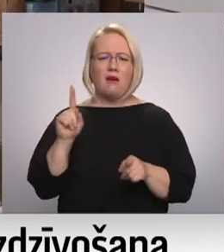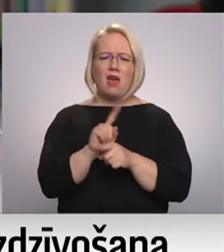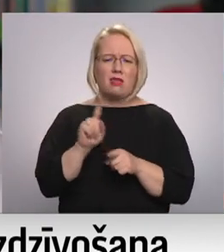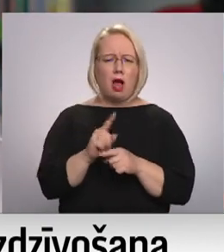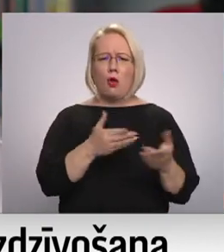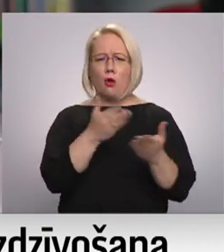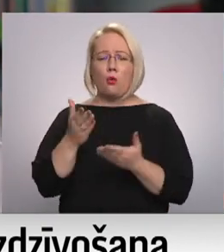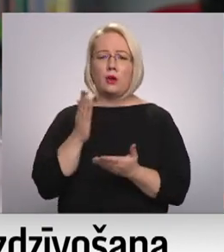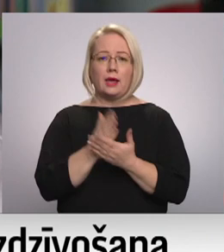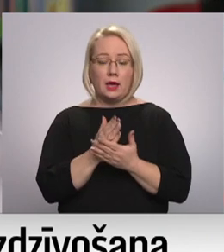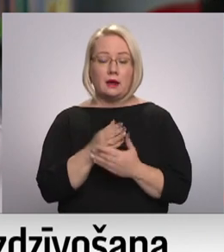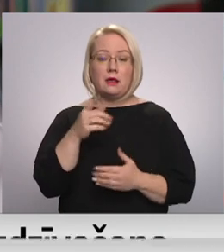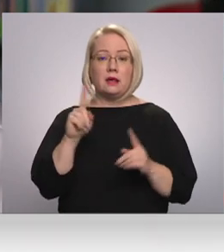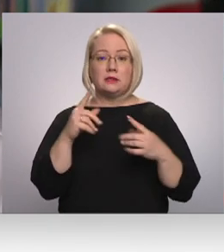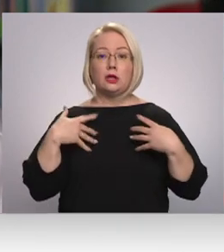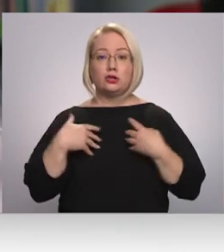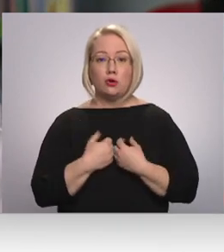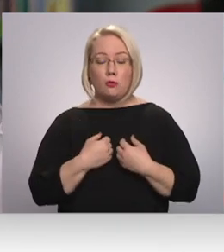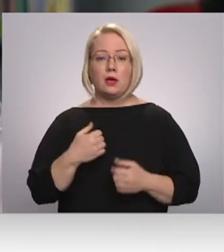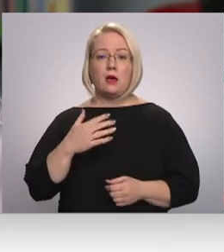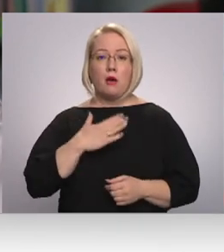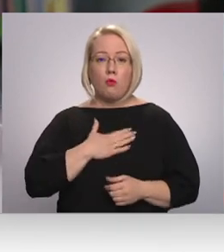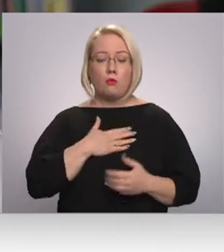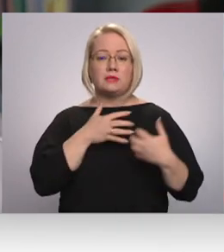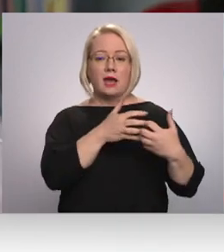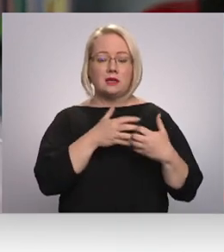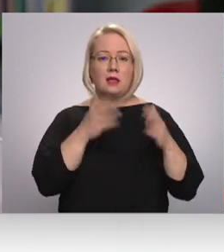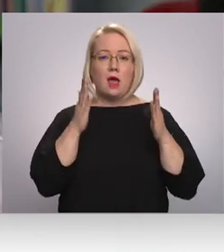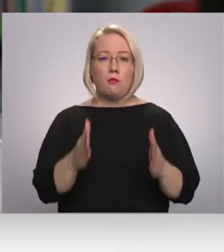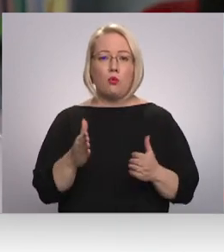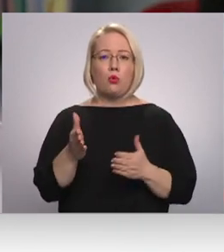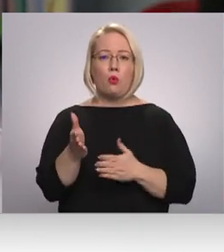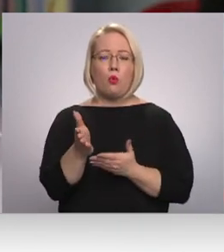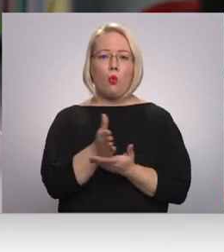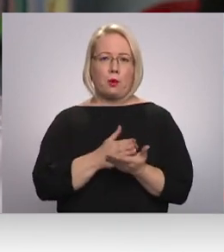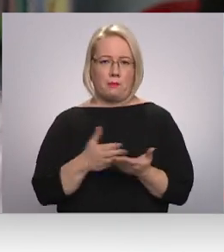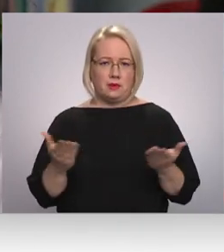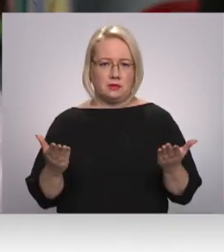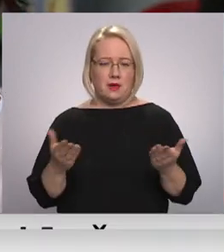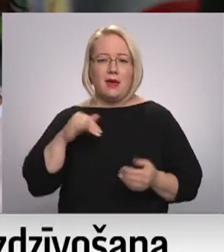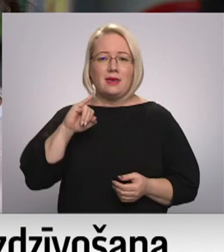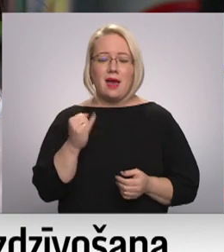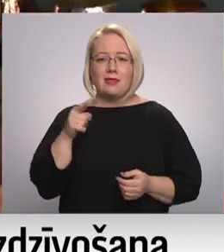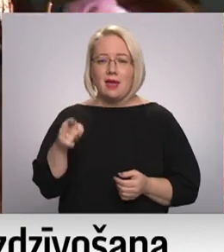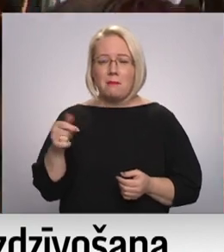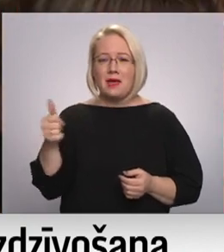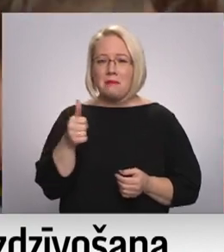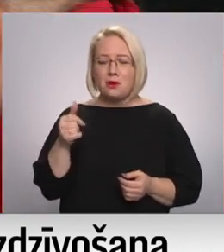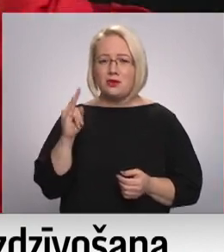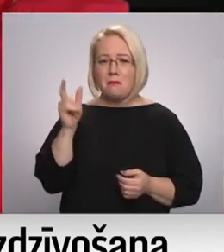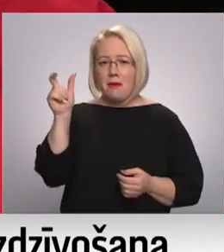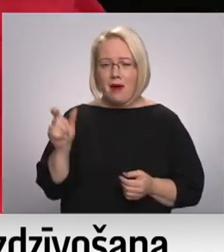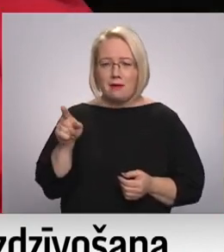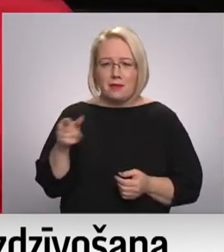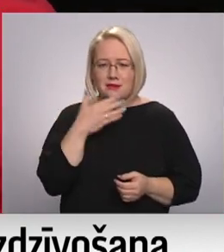ir. Nu, tas ir skumi, ka mums ir jācīnās par to, lai mums būtu kurpes. Nu, ja tam īpaši, nu, ja tam īpašam bērnam tas jau